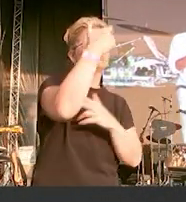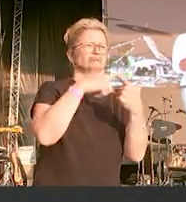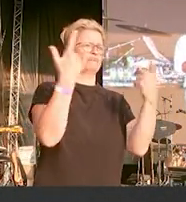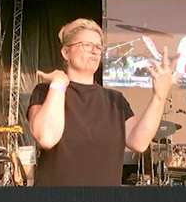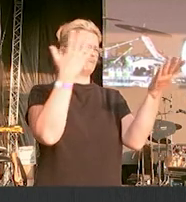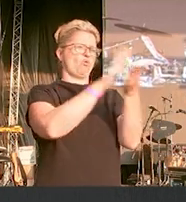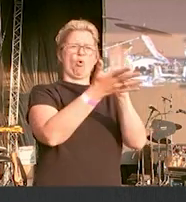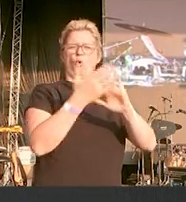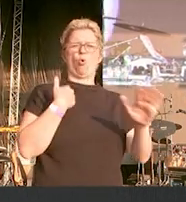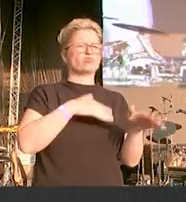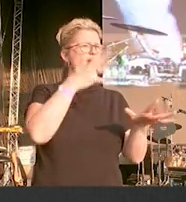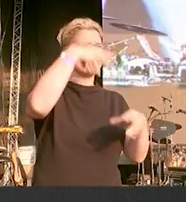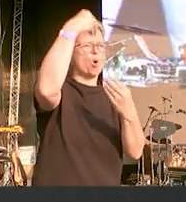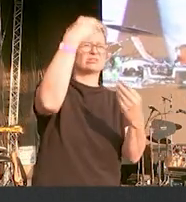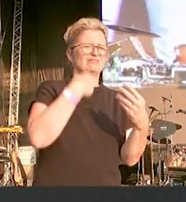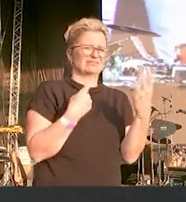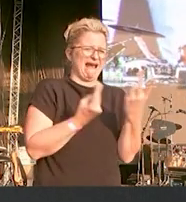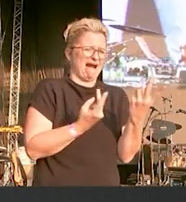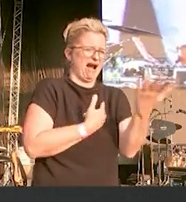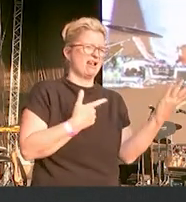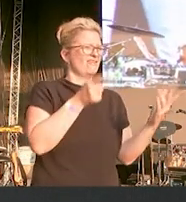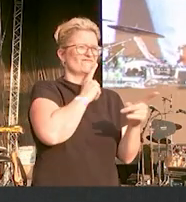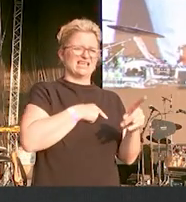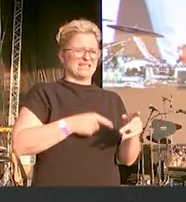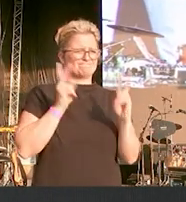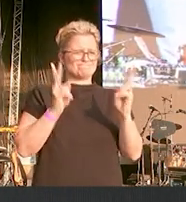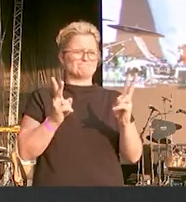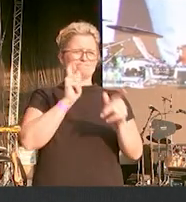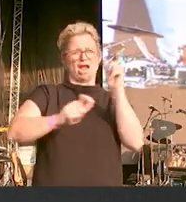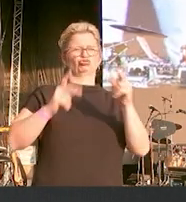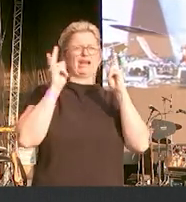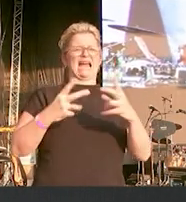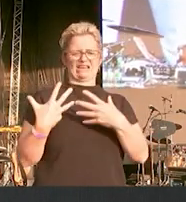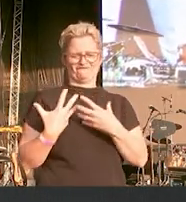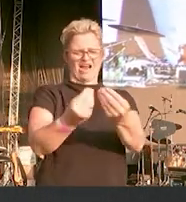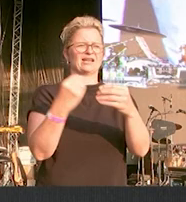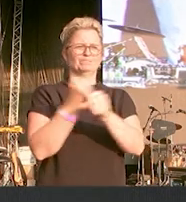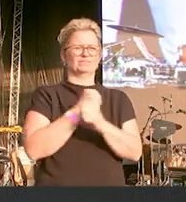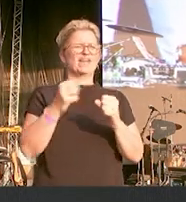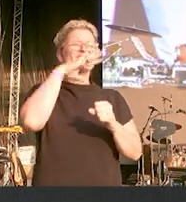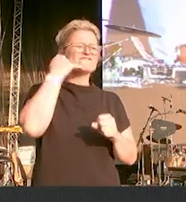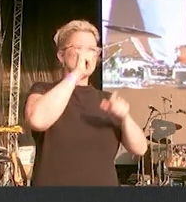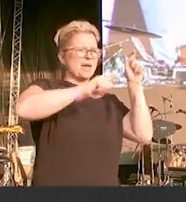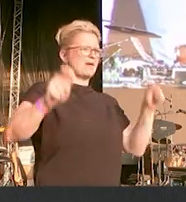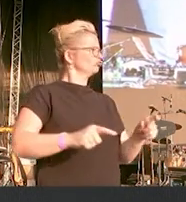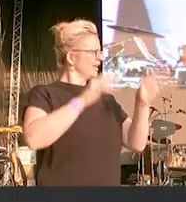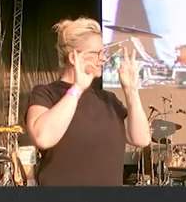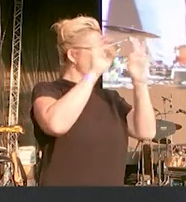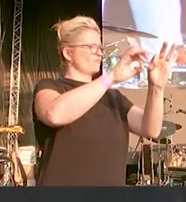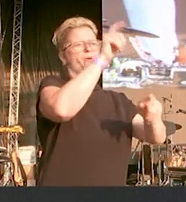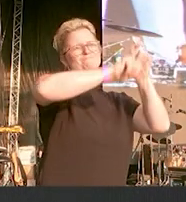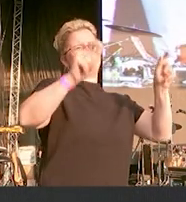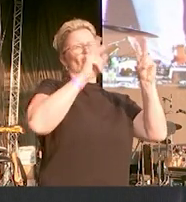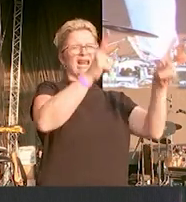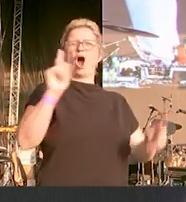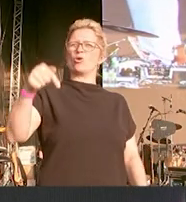Moslems, in unserer Gesellschaft wegzunehmen. Und Millionen von Menschen stehen mutig für die Menschenrechte ein, ob heute hier